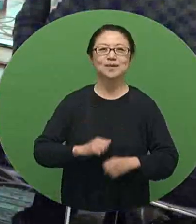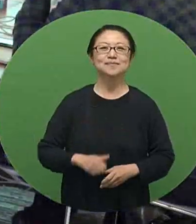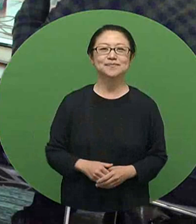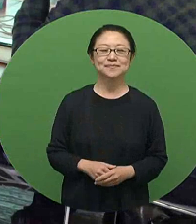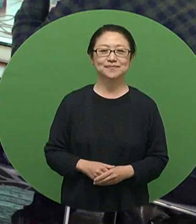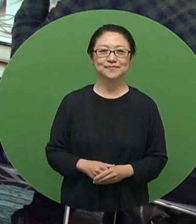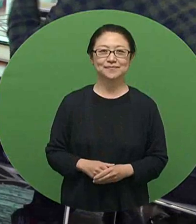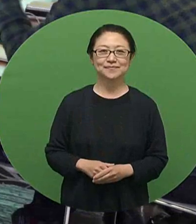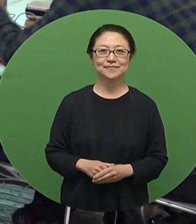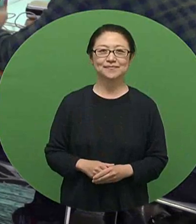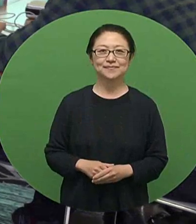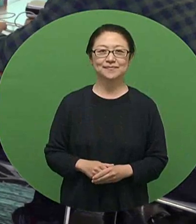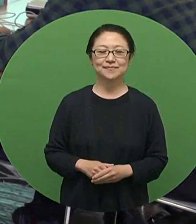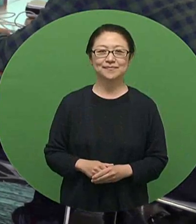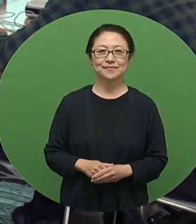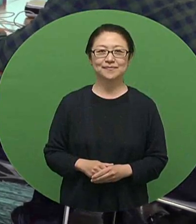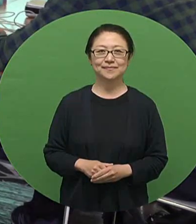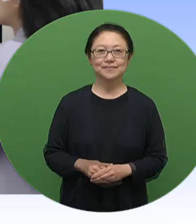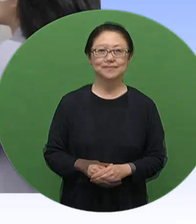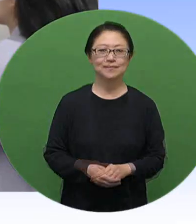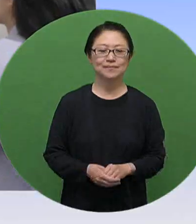動。